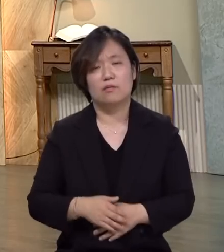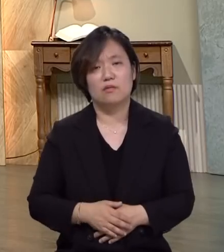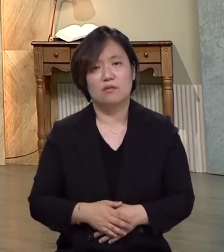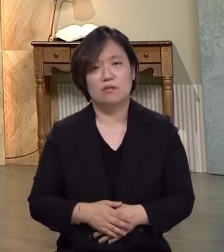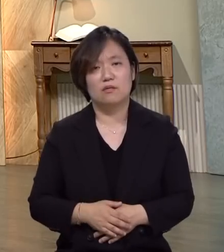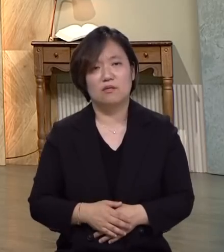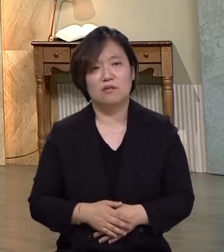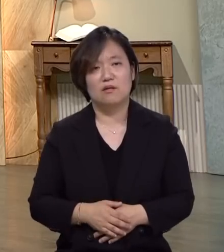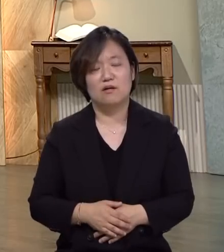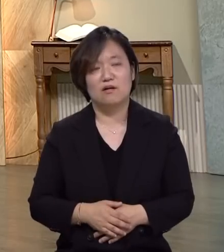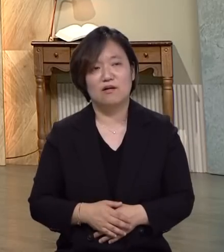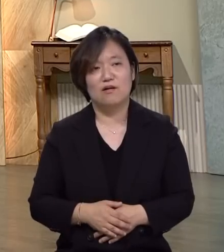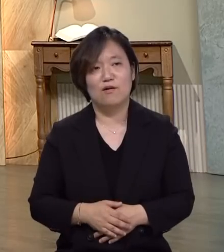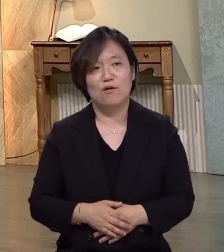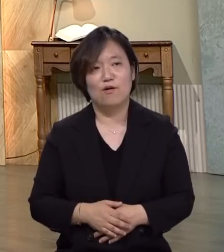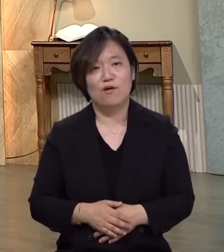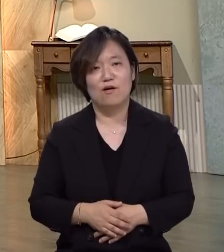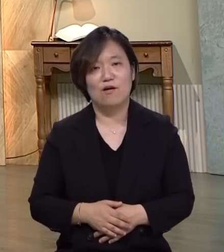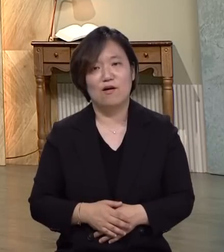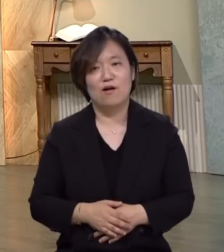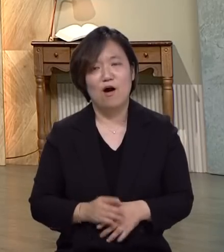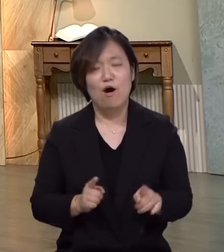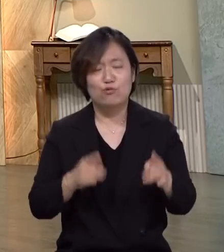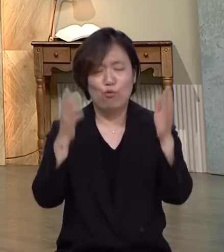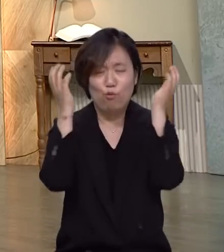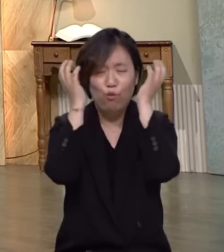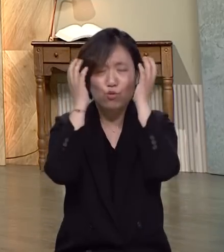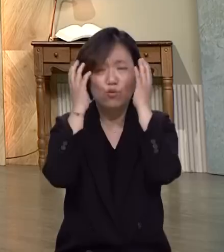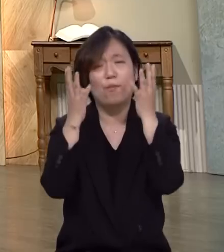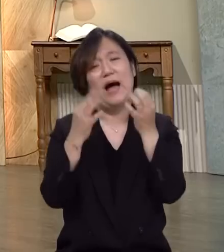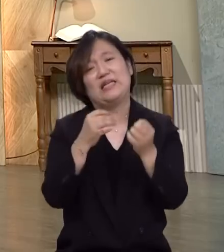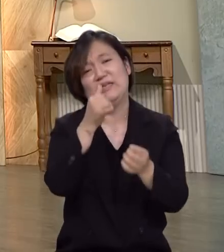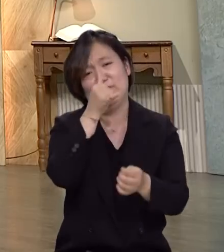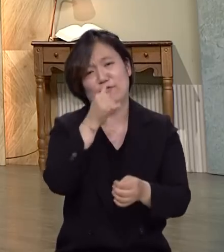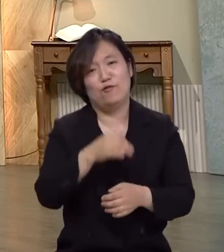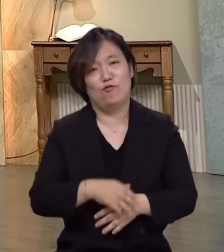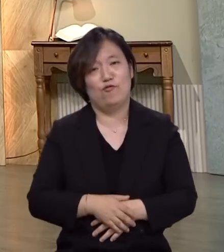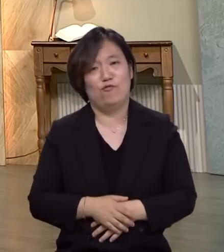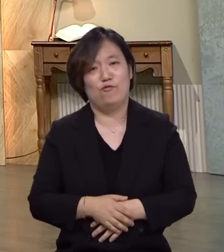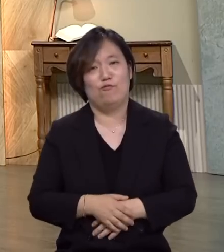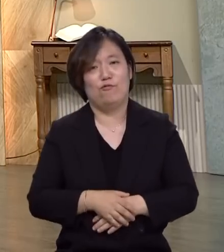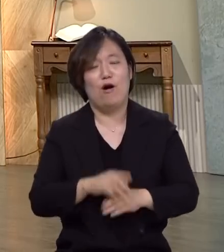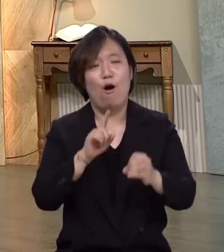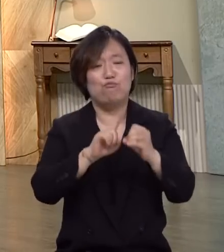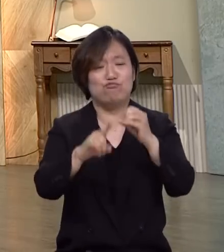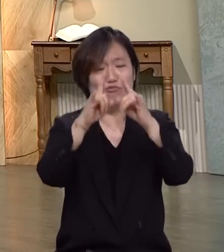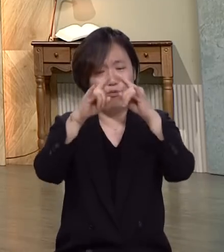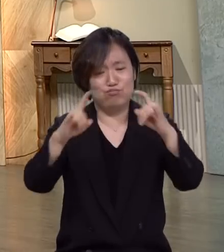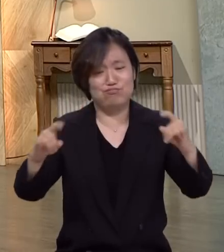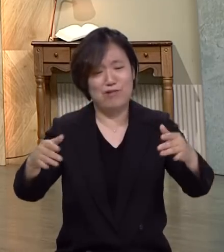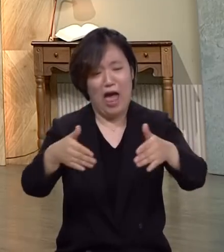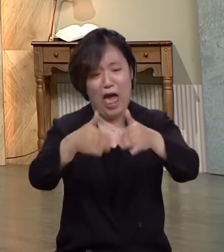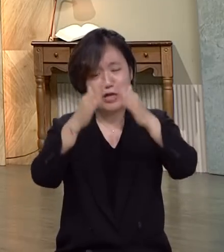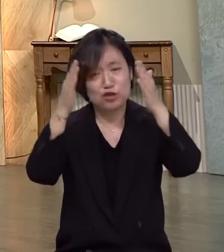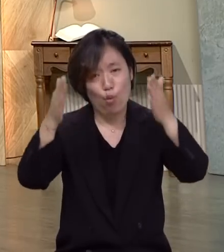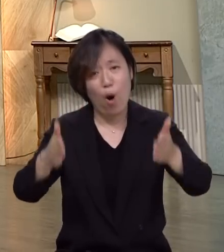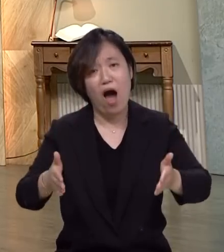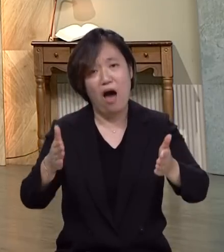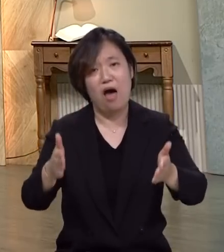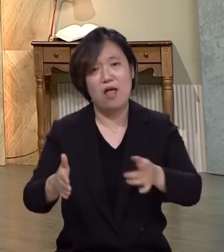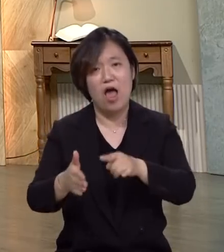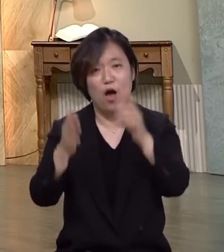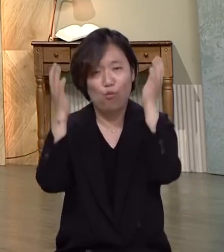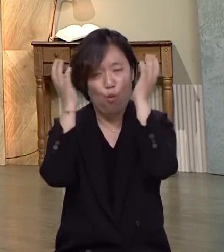근데 알게 모르게 그 속에서 또 고생을 좀 많이 하셨대요 알게 모르게 이제 또 고생을 하셨는데